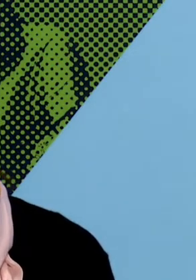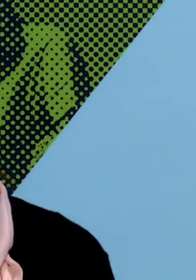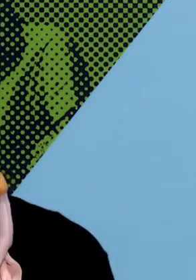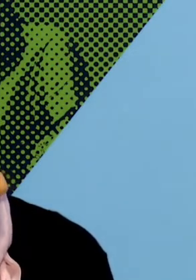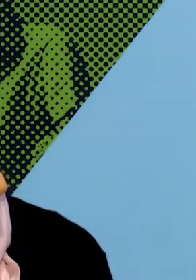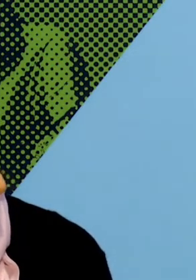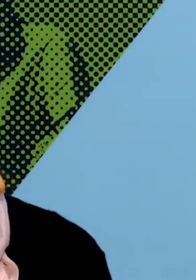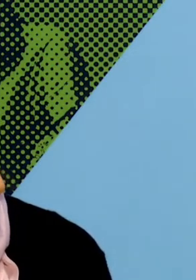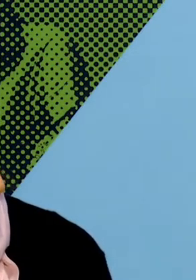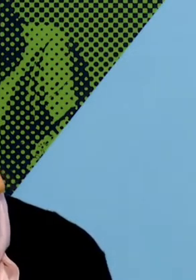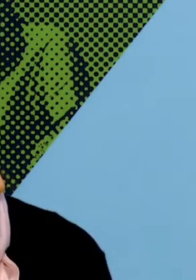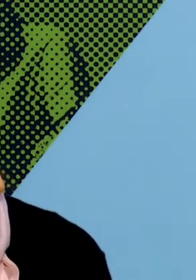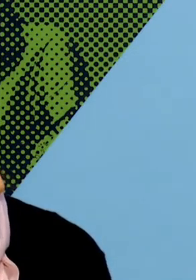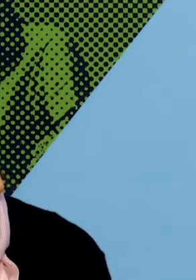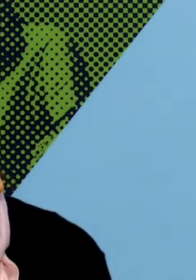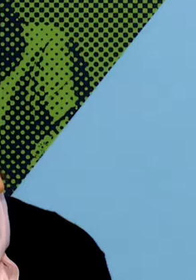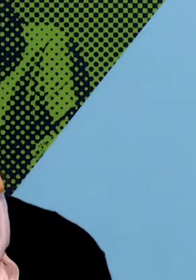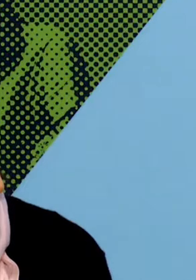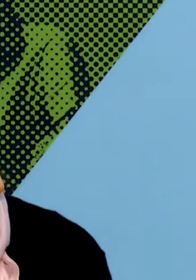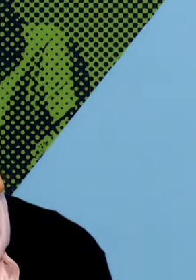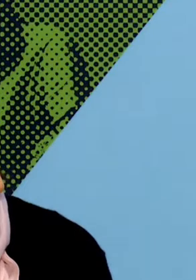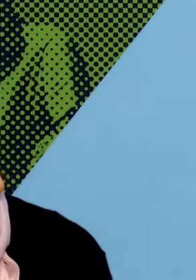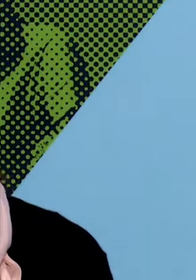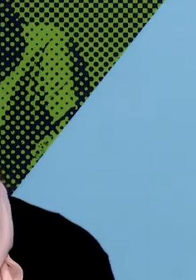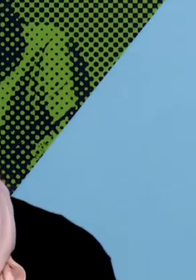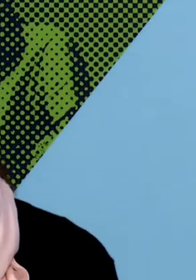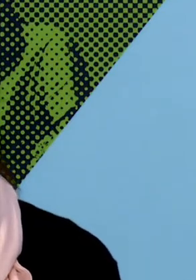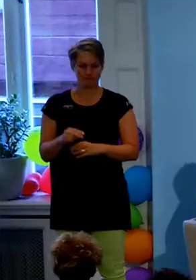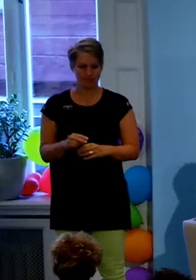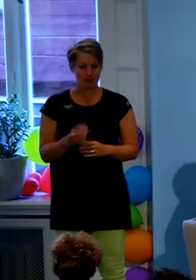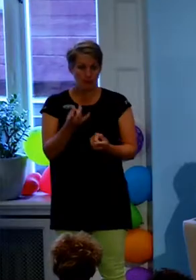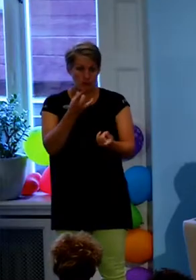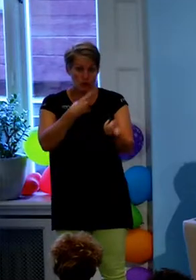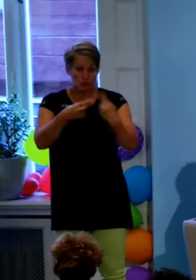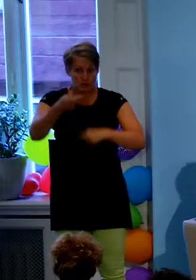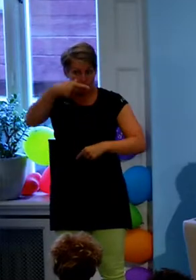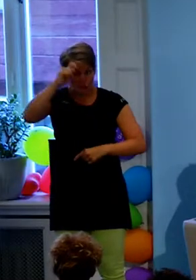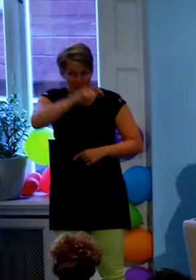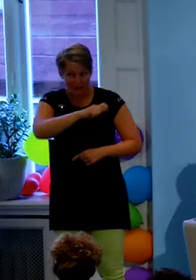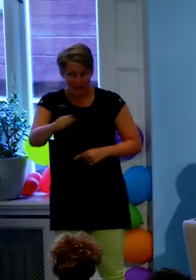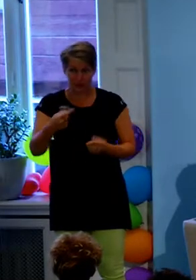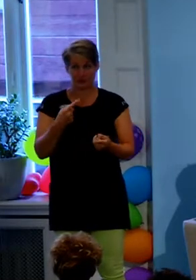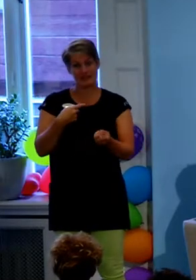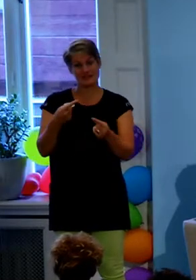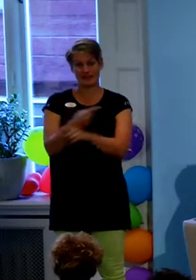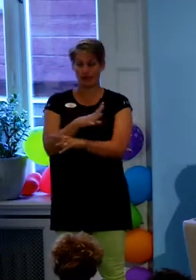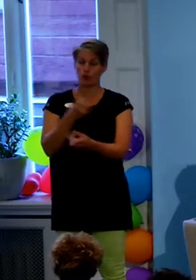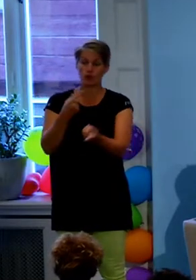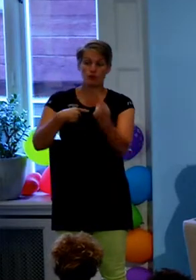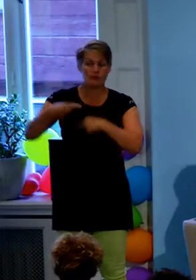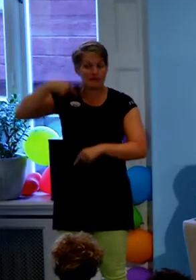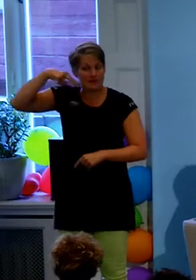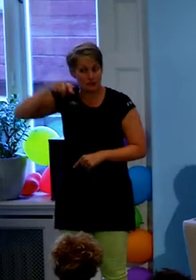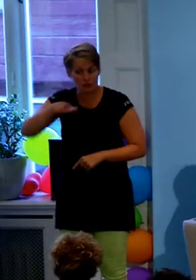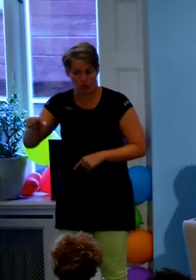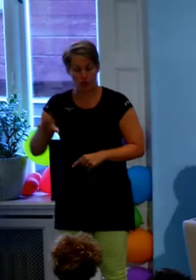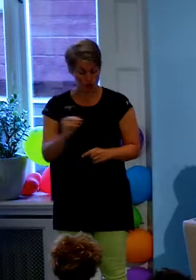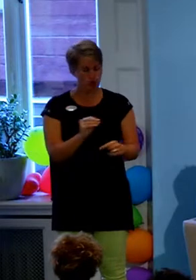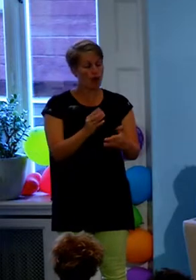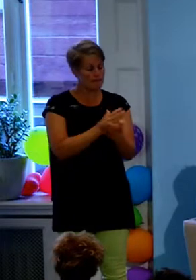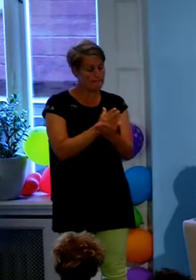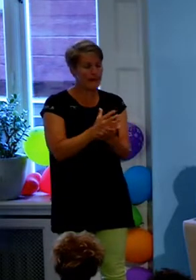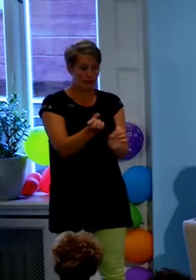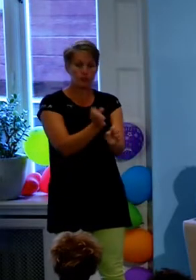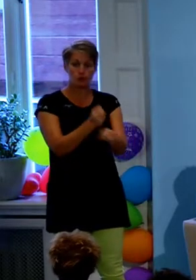Jag tror det är det, man måste sätta på sig en större hatt då. För att vi ser utbytesstudenten, så har vi en utbytesingenjör. Till exempel, mellan bolag, för att